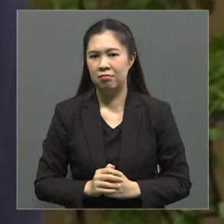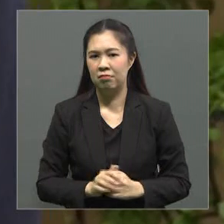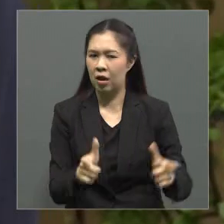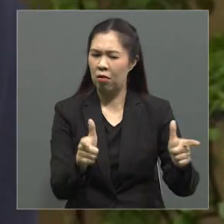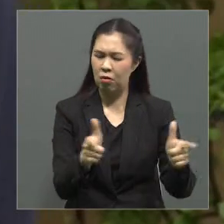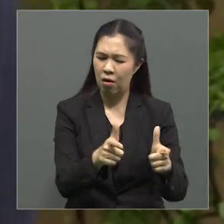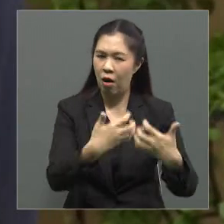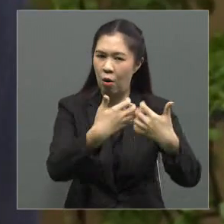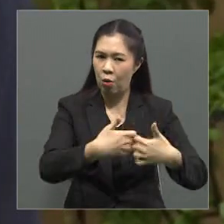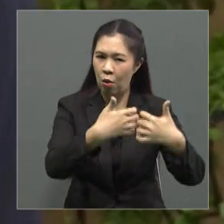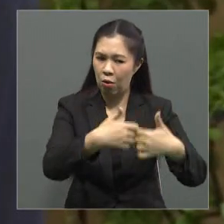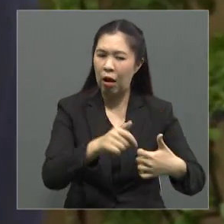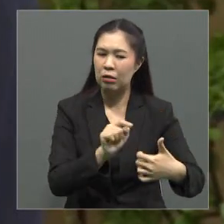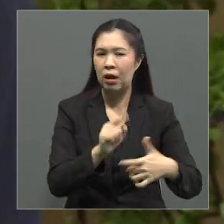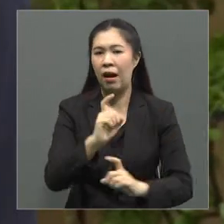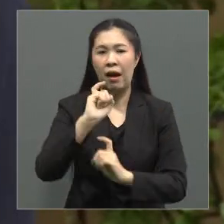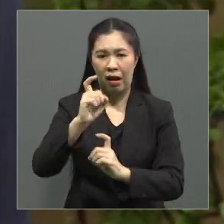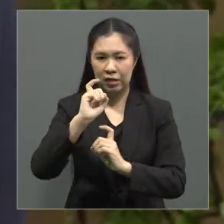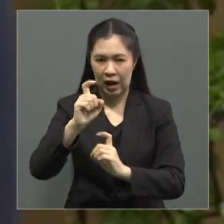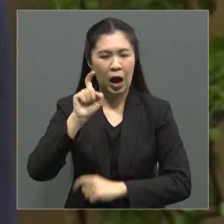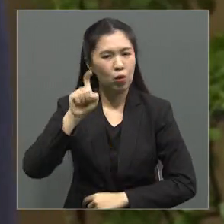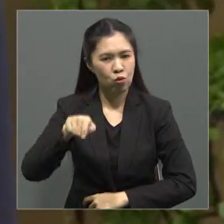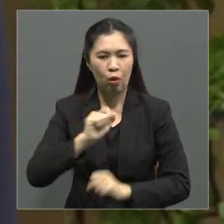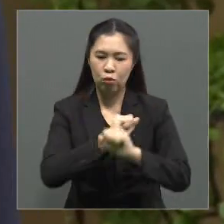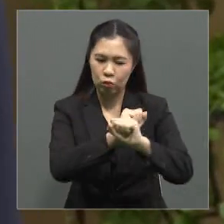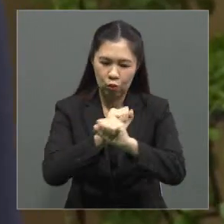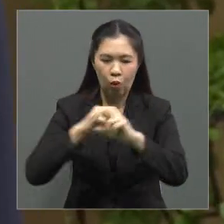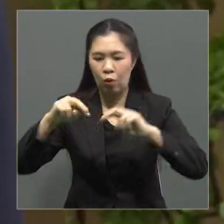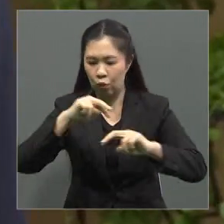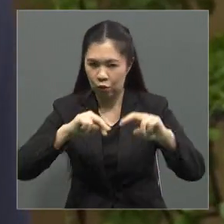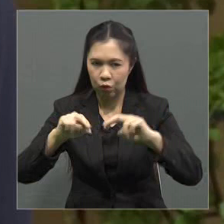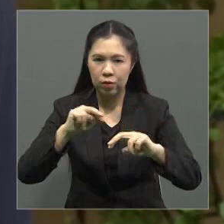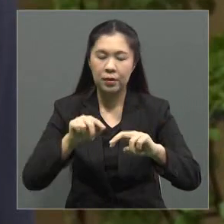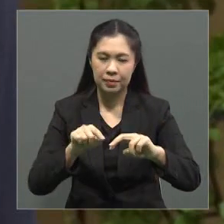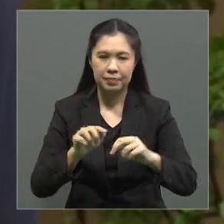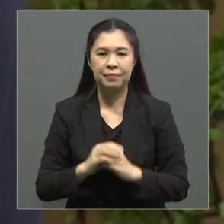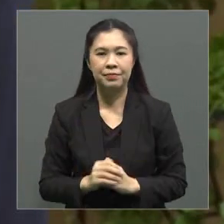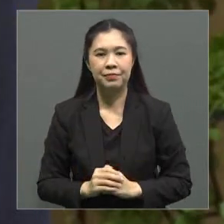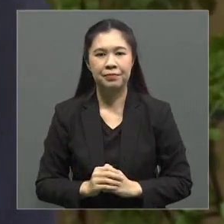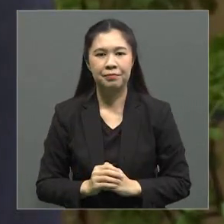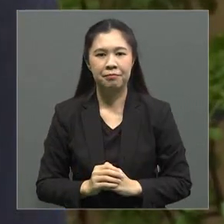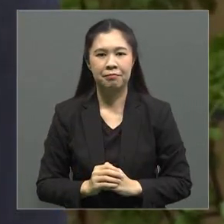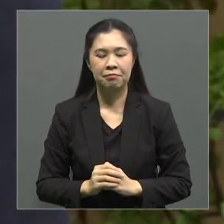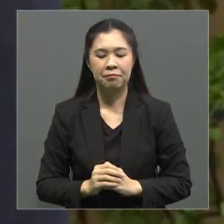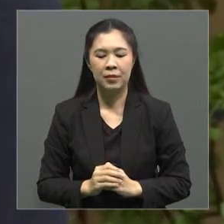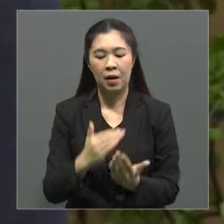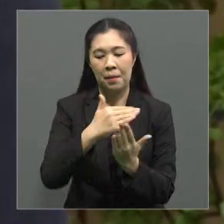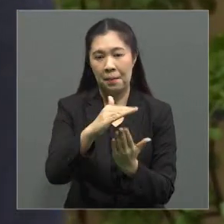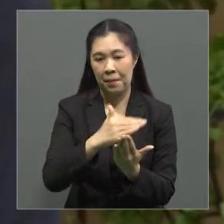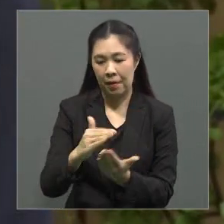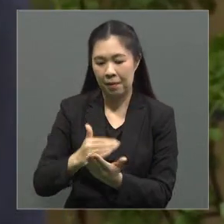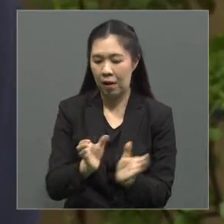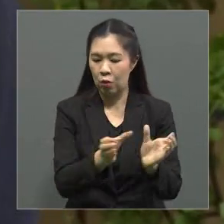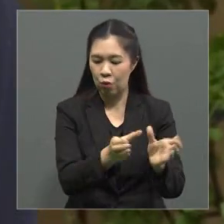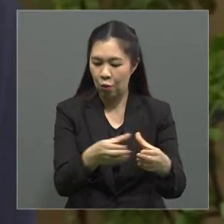โรงงานที่มีความอันตรายอาจต้องถูกควบคุมให้ใกล้ชิดมากยิ่งขึ้นอาจจะต้องกับเจำกัดประเภทธุรกิจ